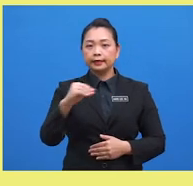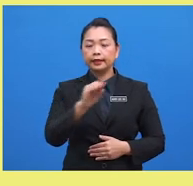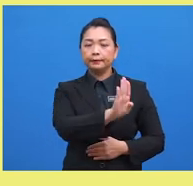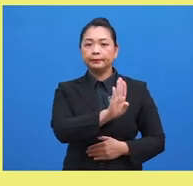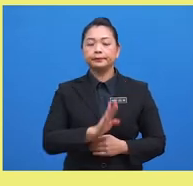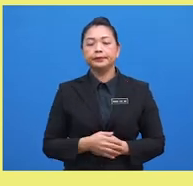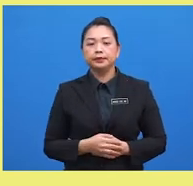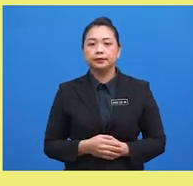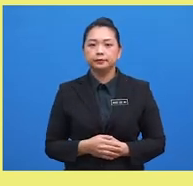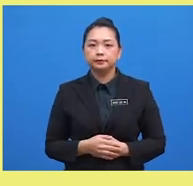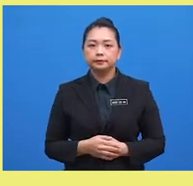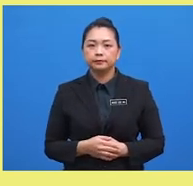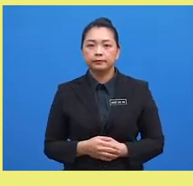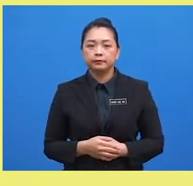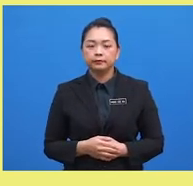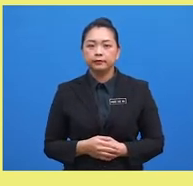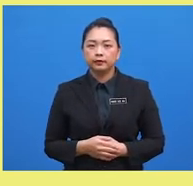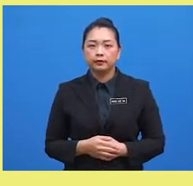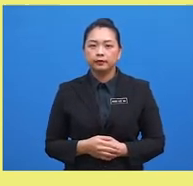A dan set B.